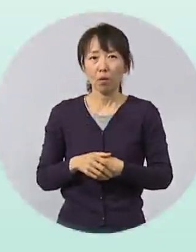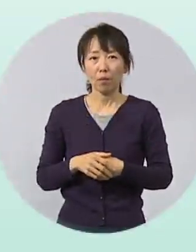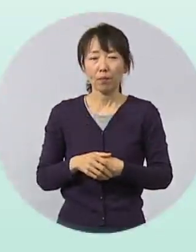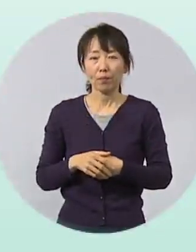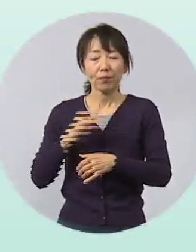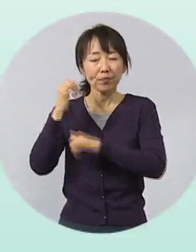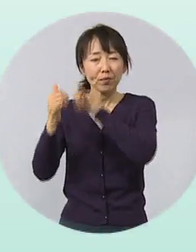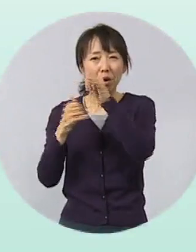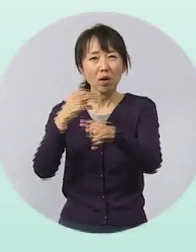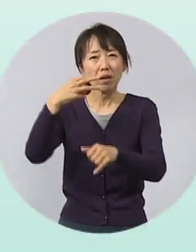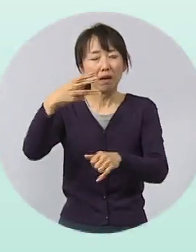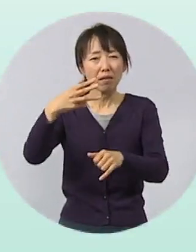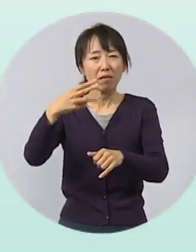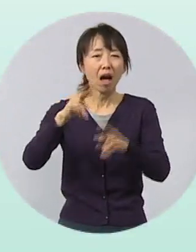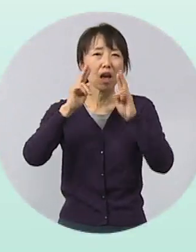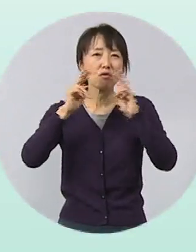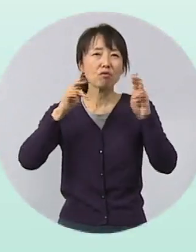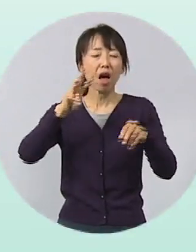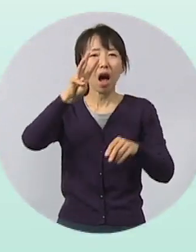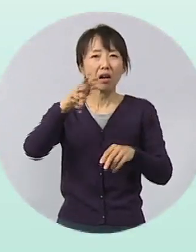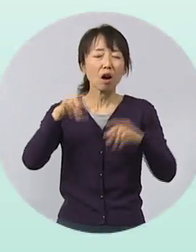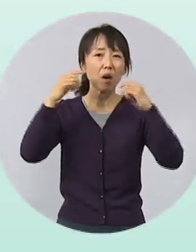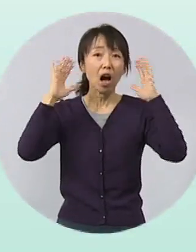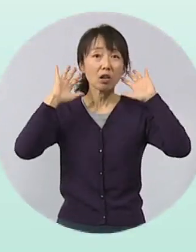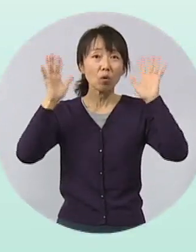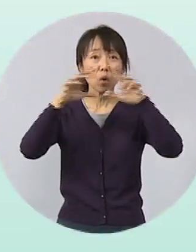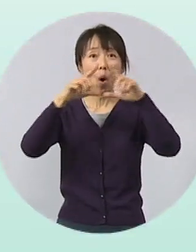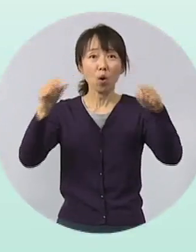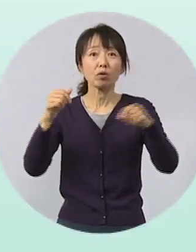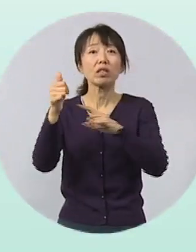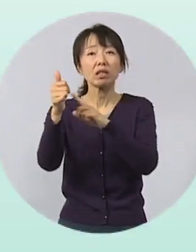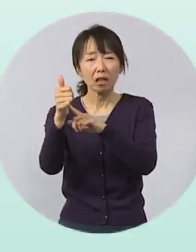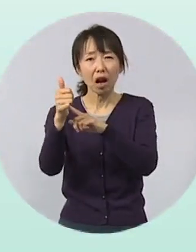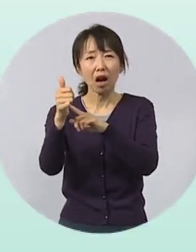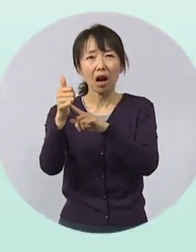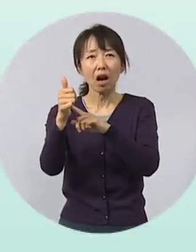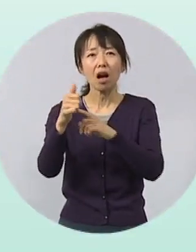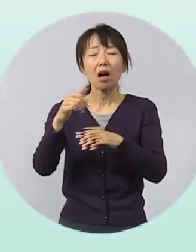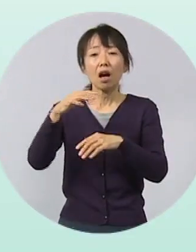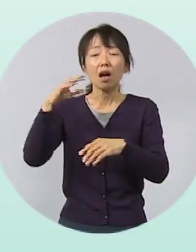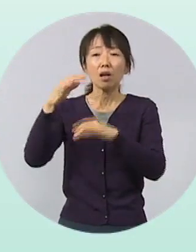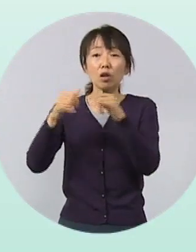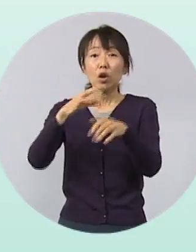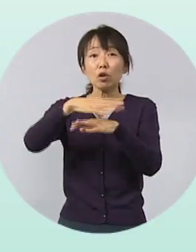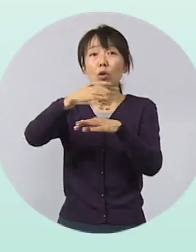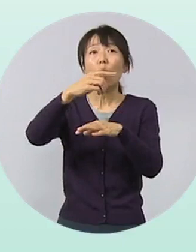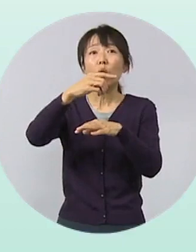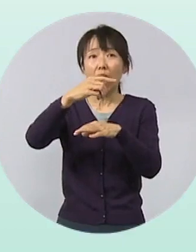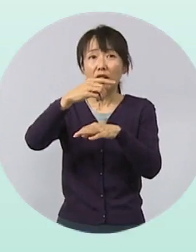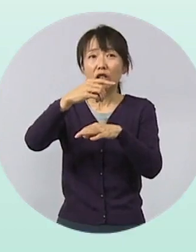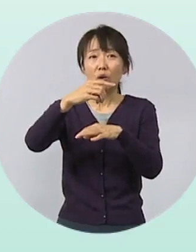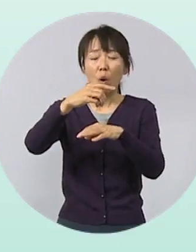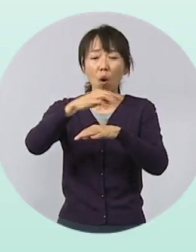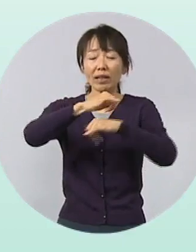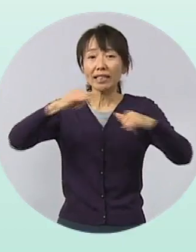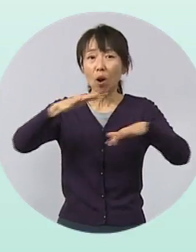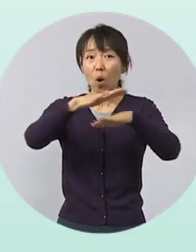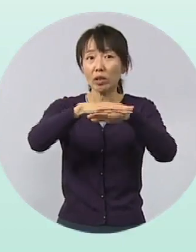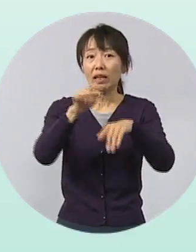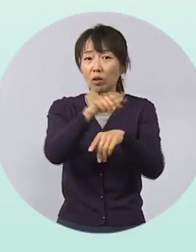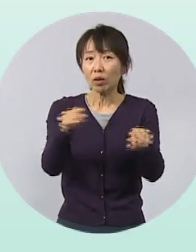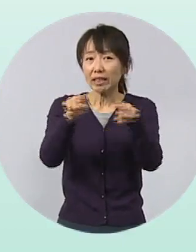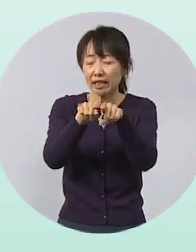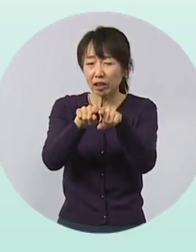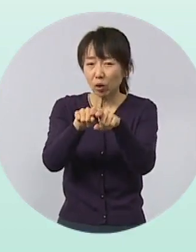三代歌川豊国が手前の人物背後の風景を初代歌川広重が描いた合作のシリーズです